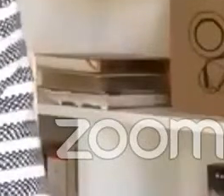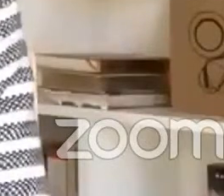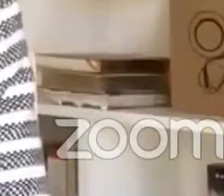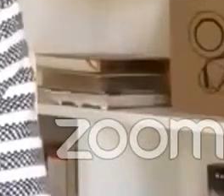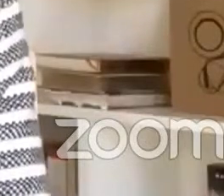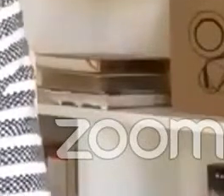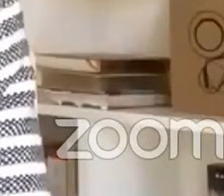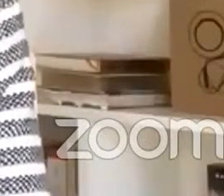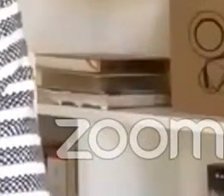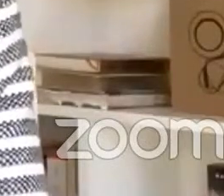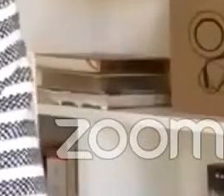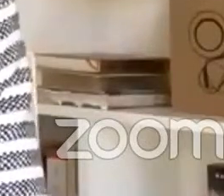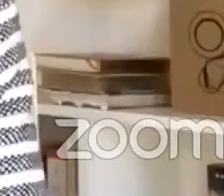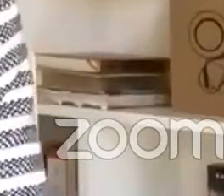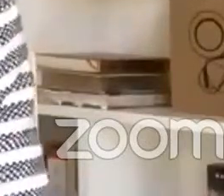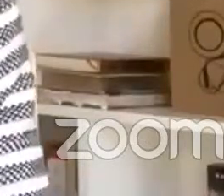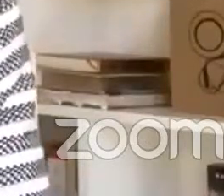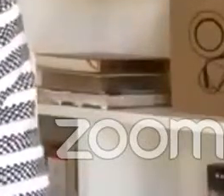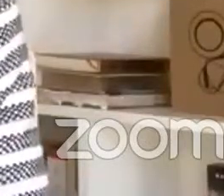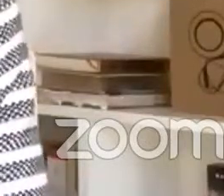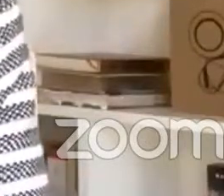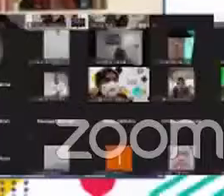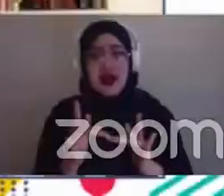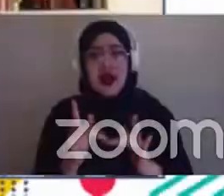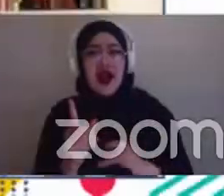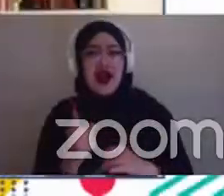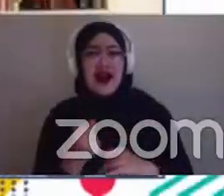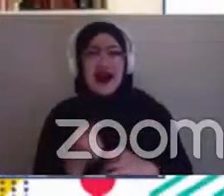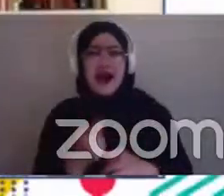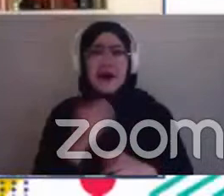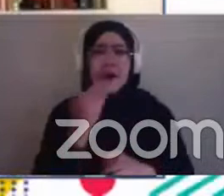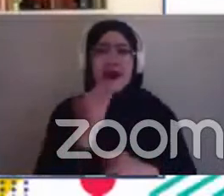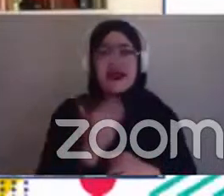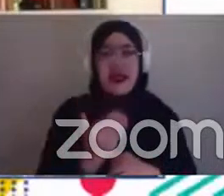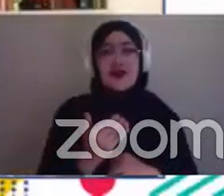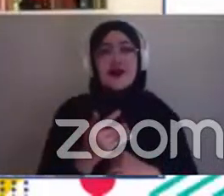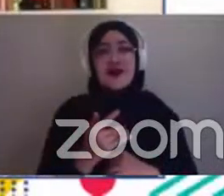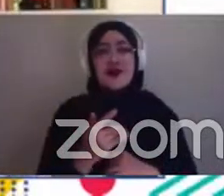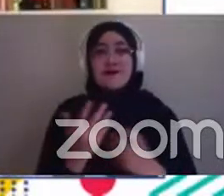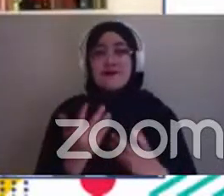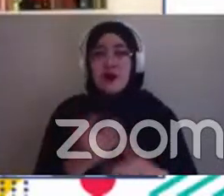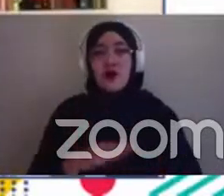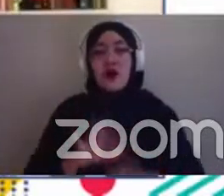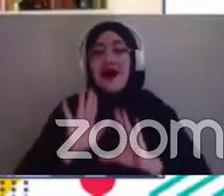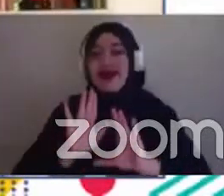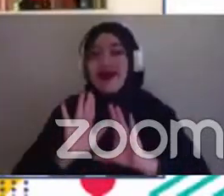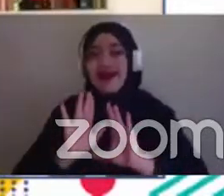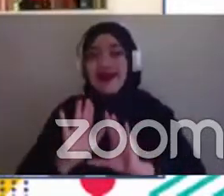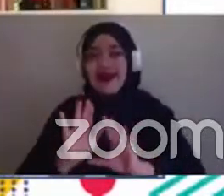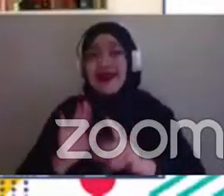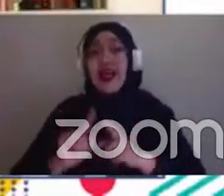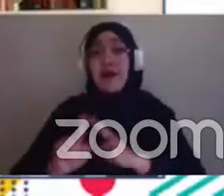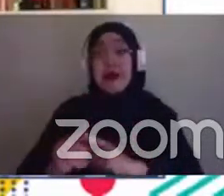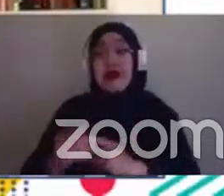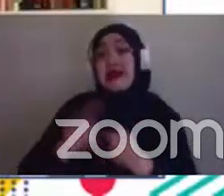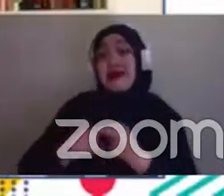di internet itu memang ada kecenderungan untuk kemudian lebih hati-hati. Nah, tapi teman-teman yang